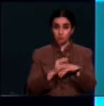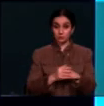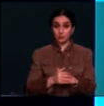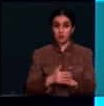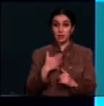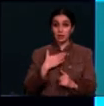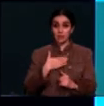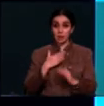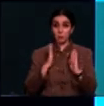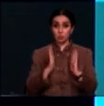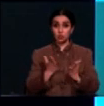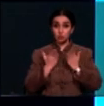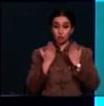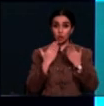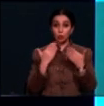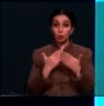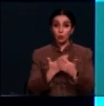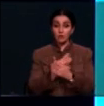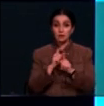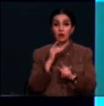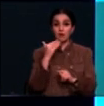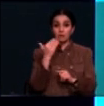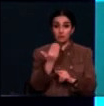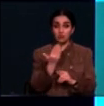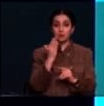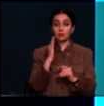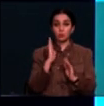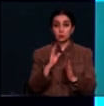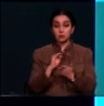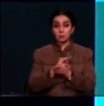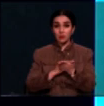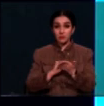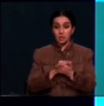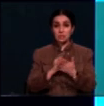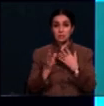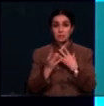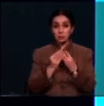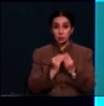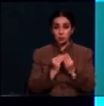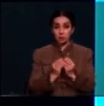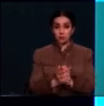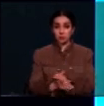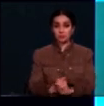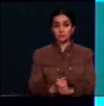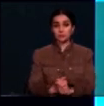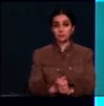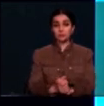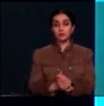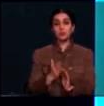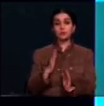Я буду читать новые слова. Вы, пожалуйста, повторяйте за мной.